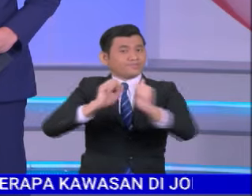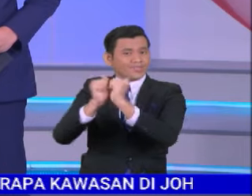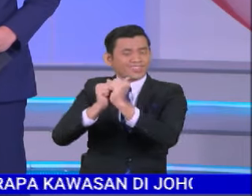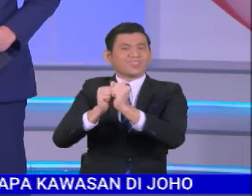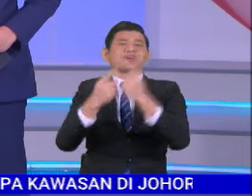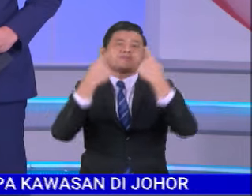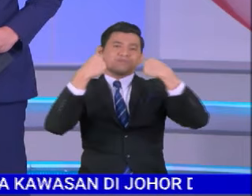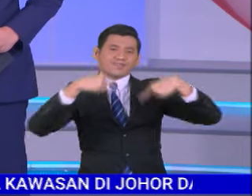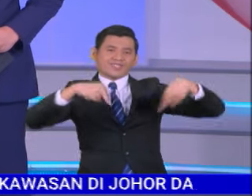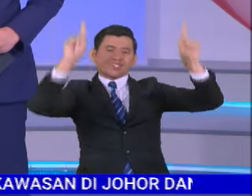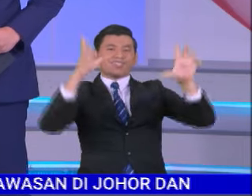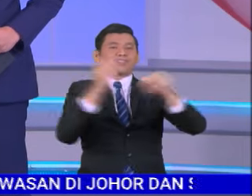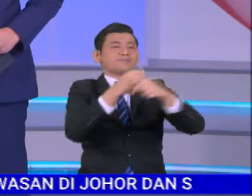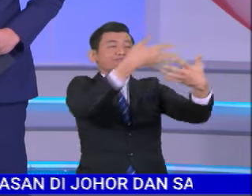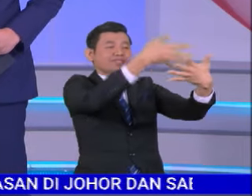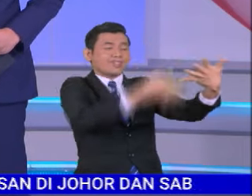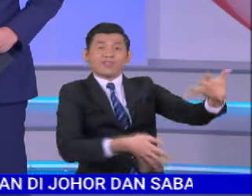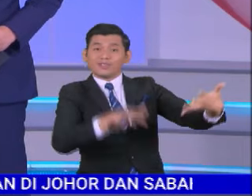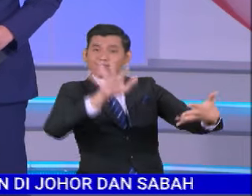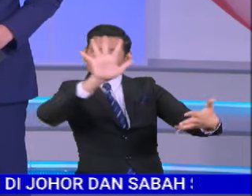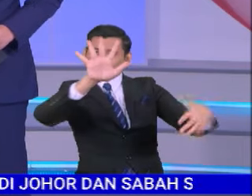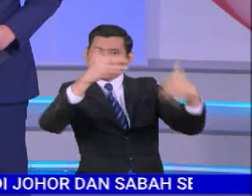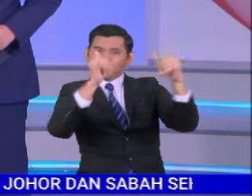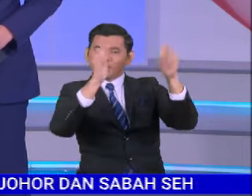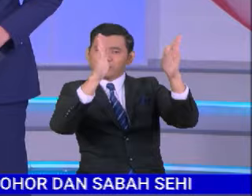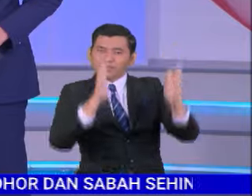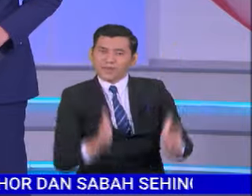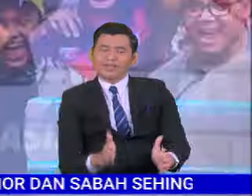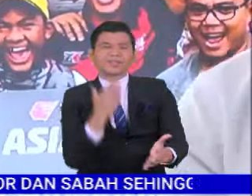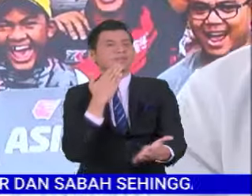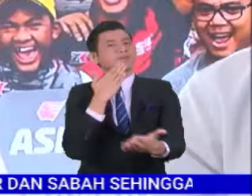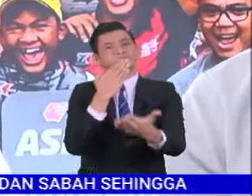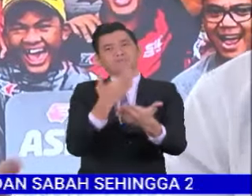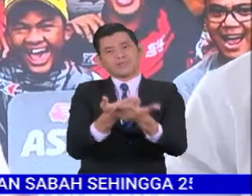percaya pada busi sebenarnya 5 calon Akhi